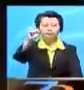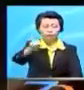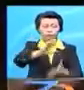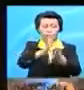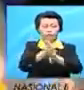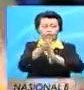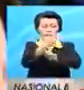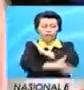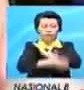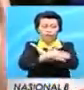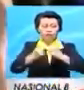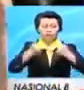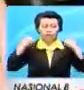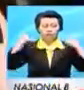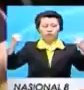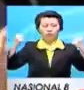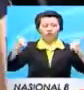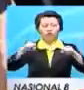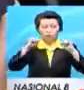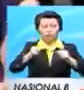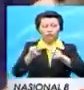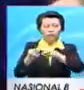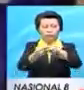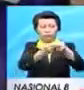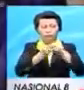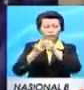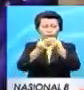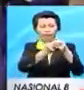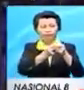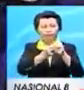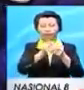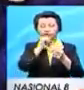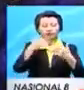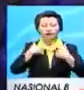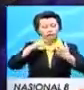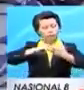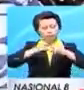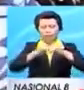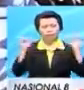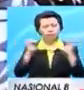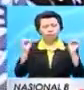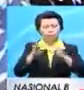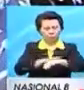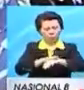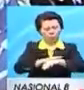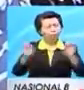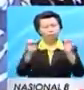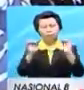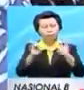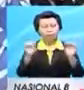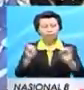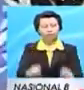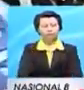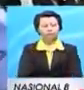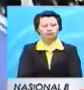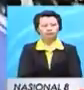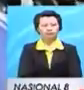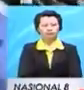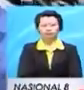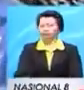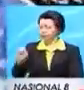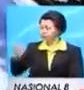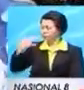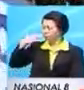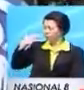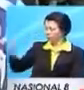sebuah negara yang kuat, yang bersatu padu, tidak mempunyai masalah-masalah perkauman dan sebagainya. Ya? Okay, terima